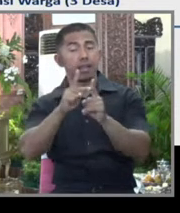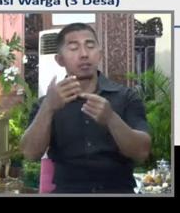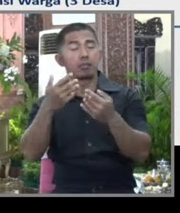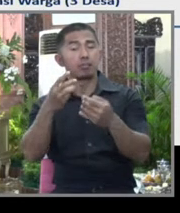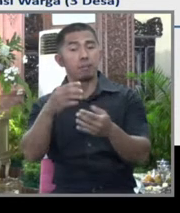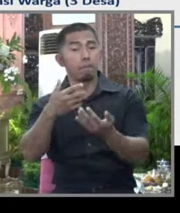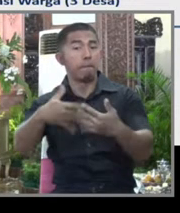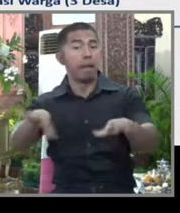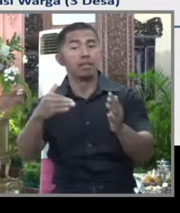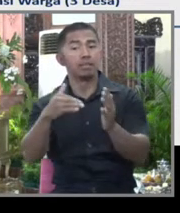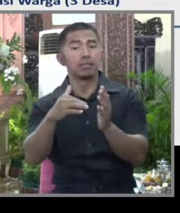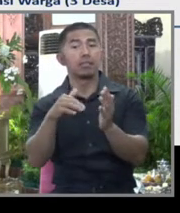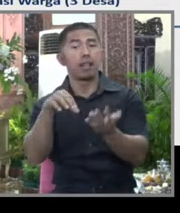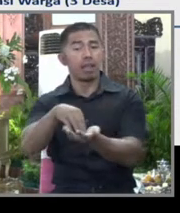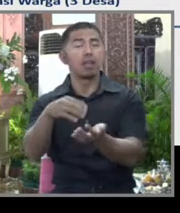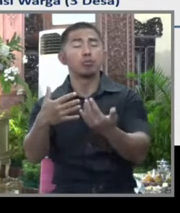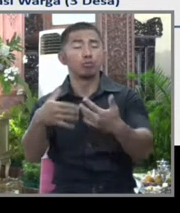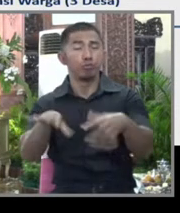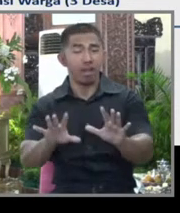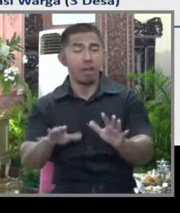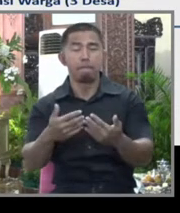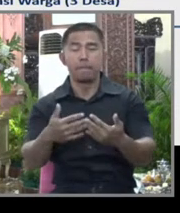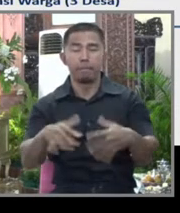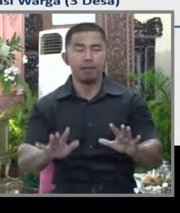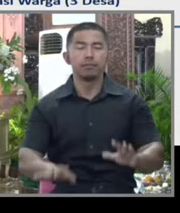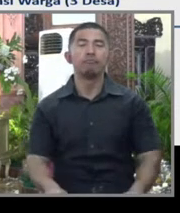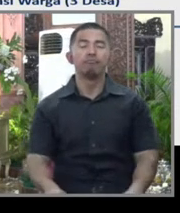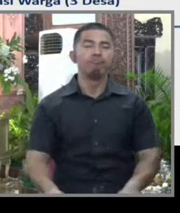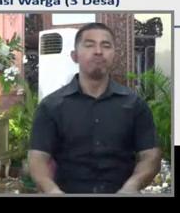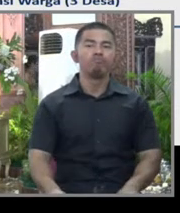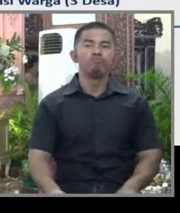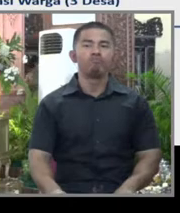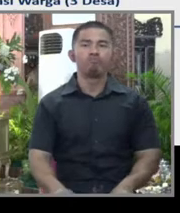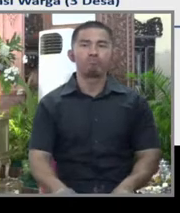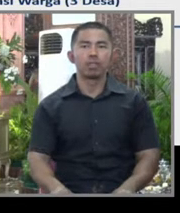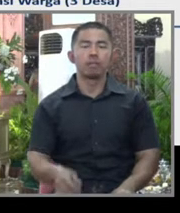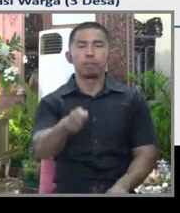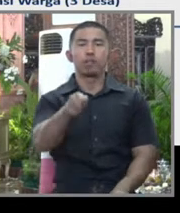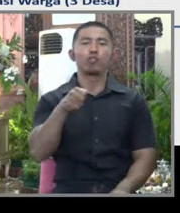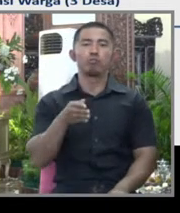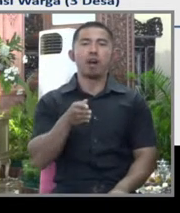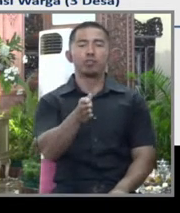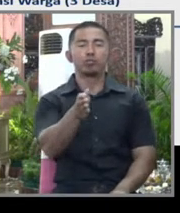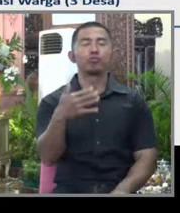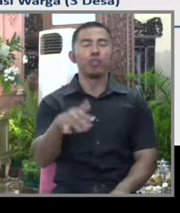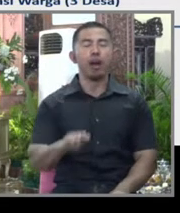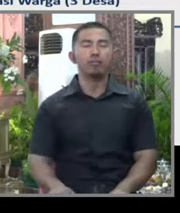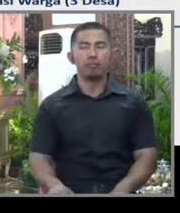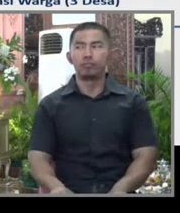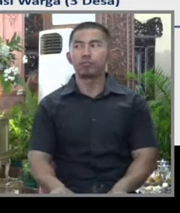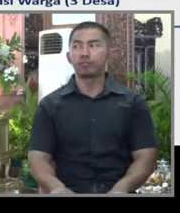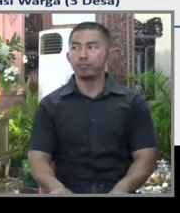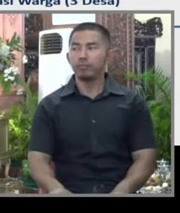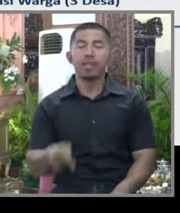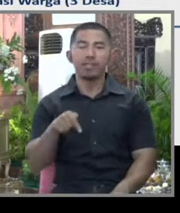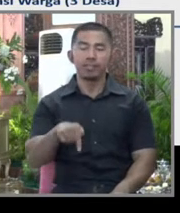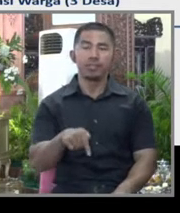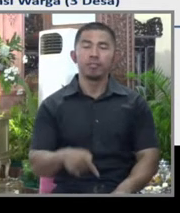akan membebaskan tanah untuk pintu masuk. Ya, pintu masuk. Dan ini akan